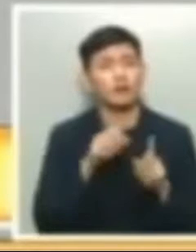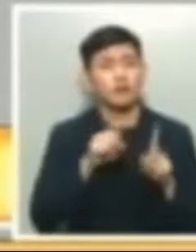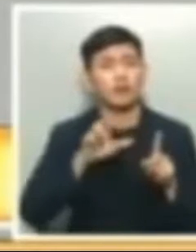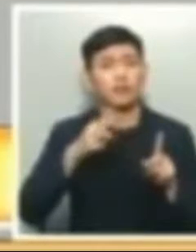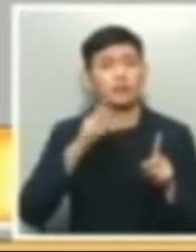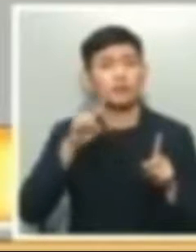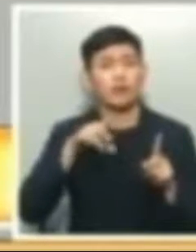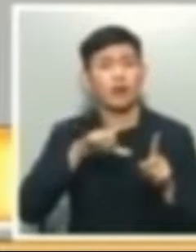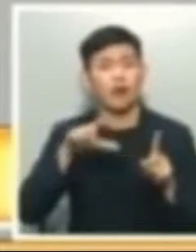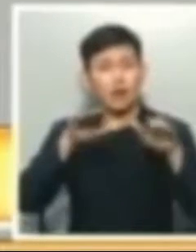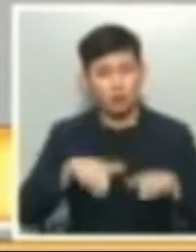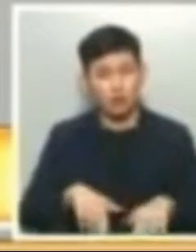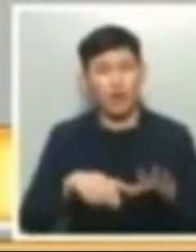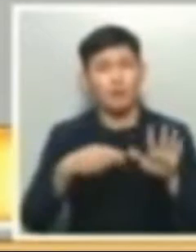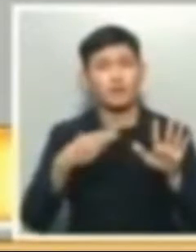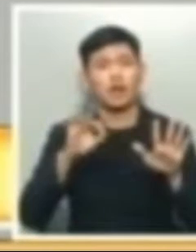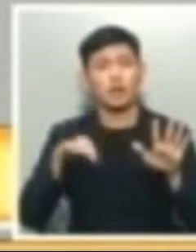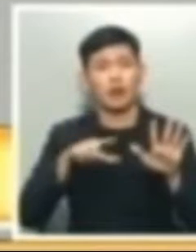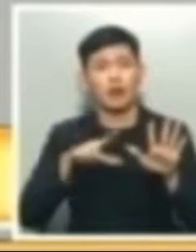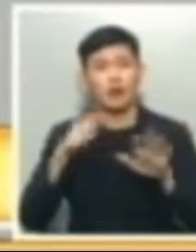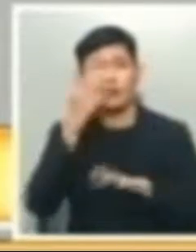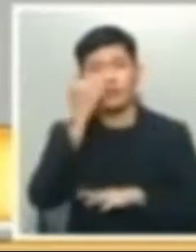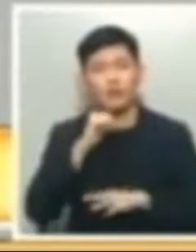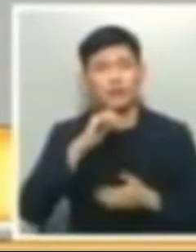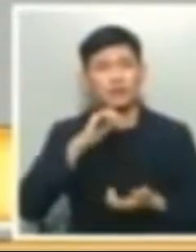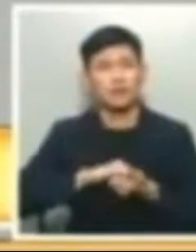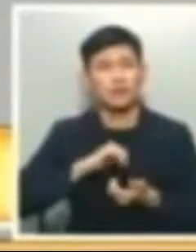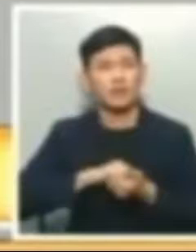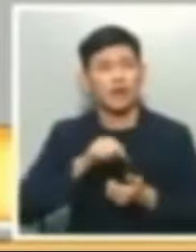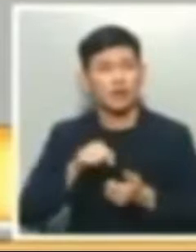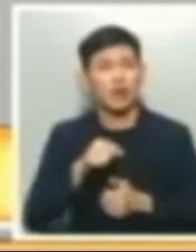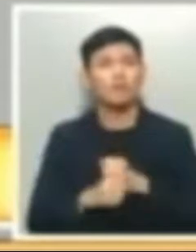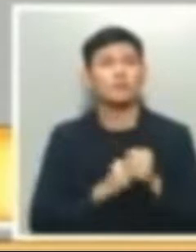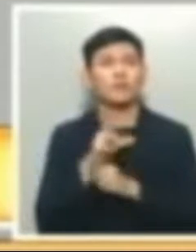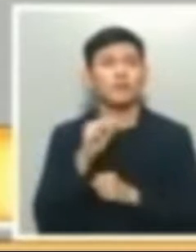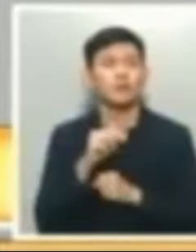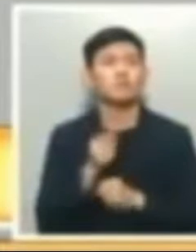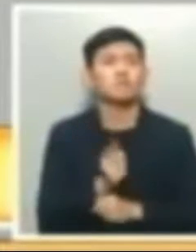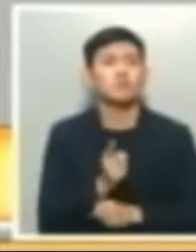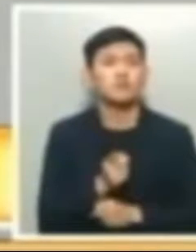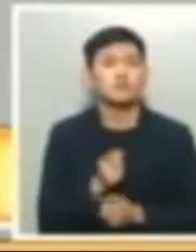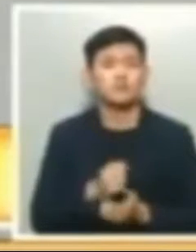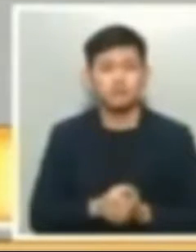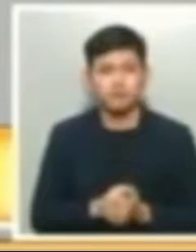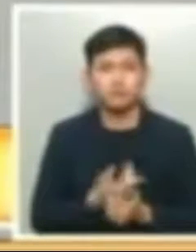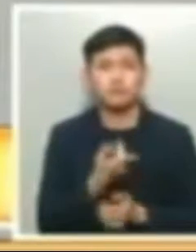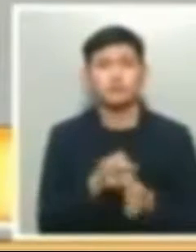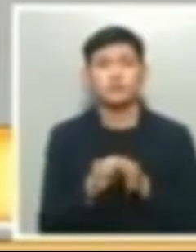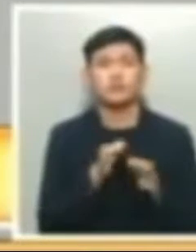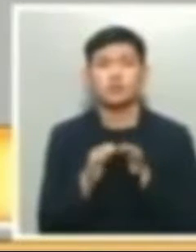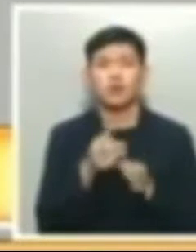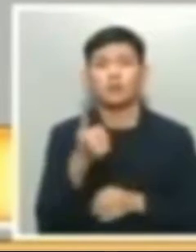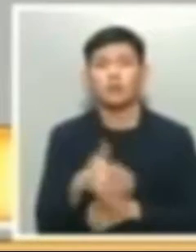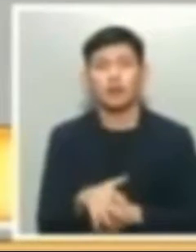137,000 ล้านบาทเหลือ 59,000 ล้านแล้วทำไมสัมปทานอย่าง30ปีเหมือนเดิมก็ท่านก็ชี้แจงผมไม่ได้นะ